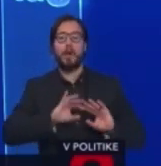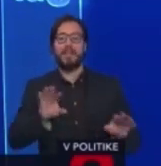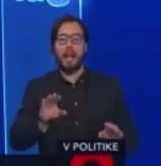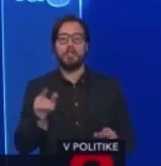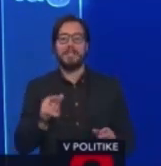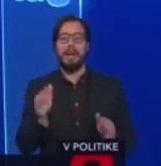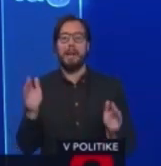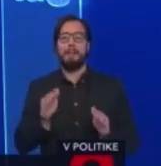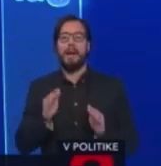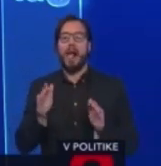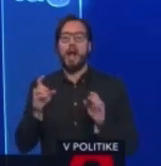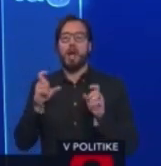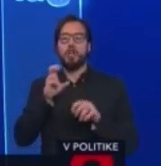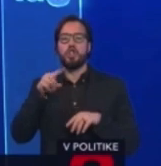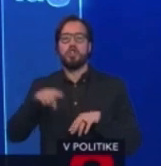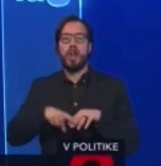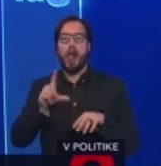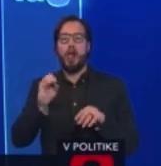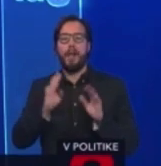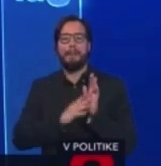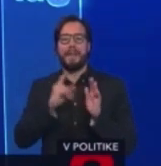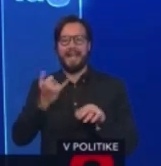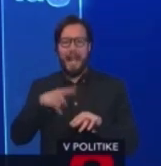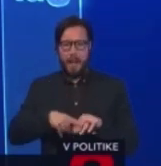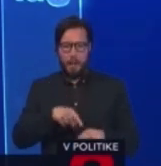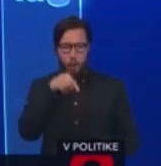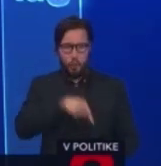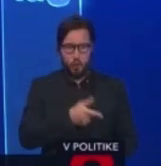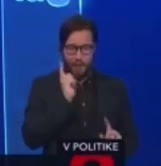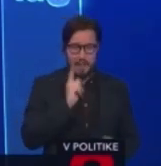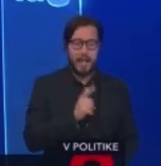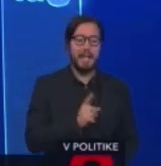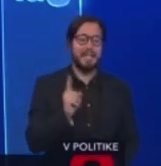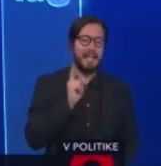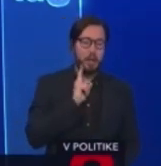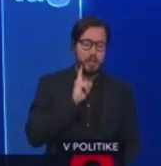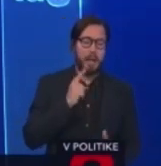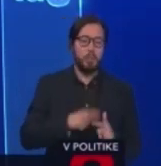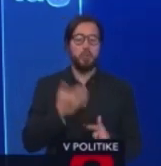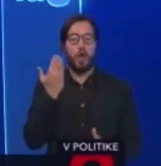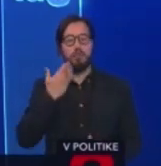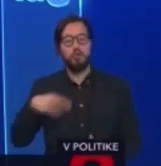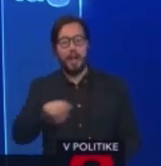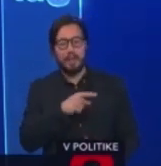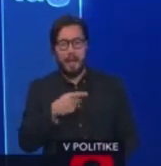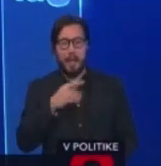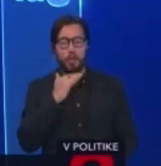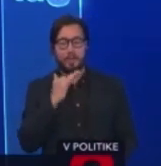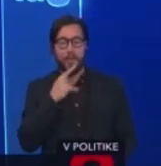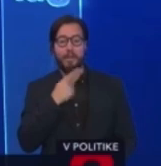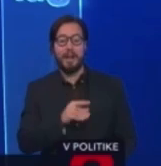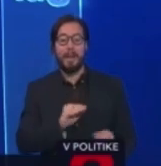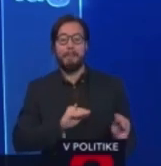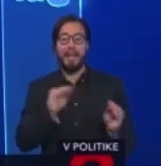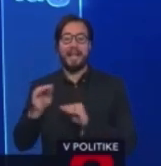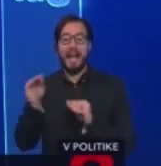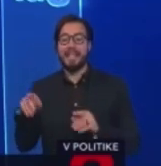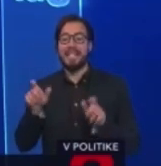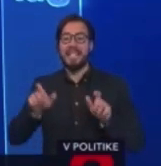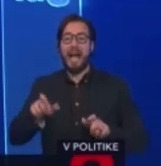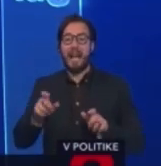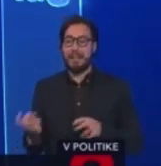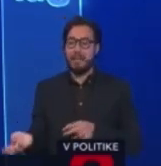z malej čom eh z juhu Slovenska kde rozpráva starosta A kde rozprávajú občania ako im títo migranti preskakujú do